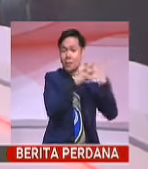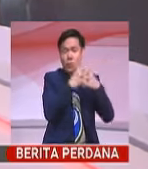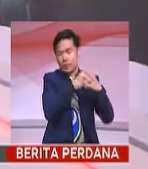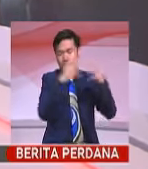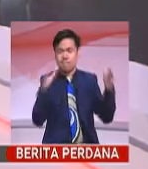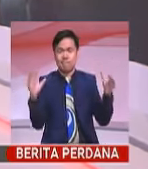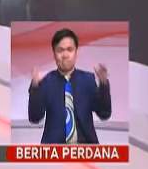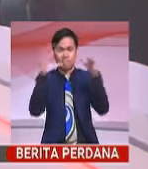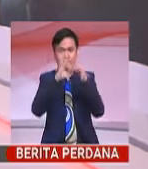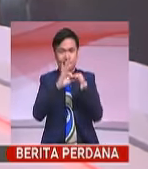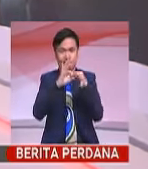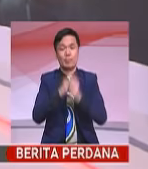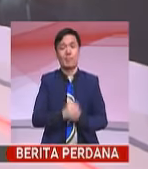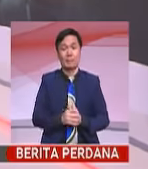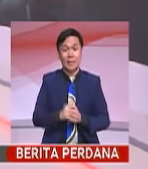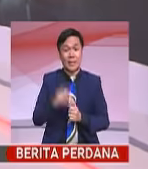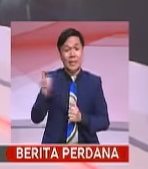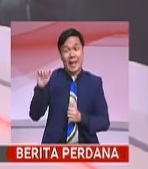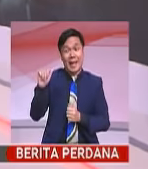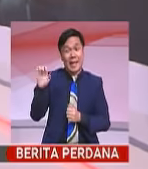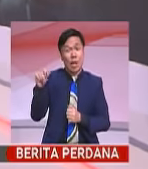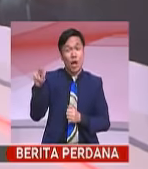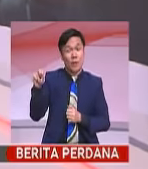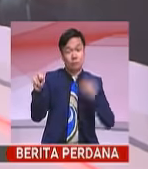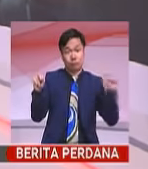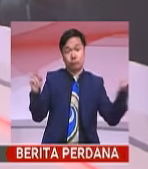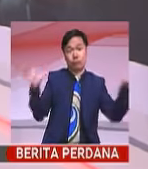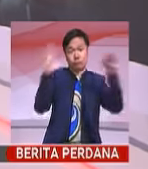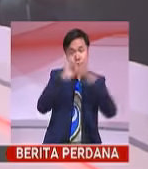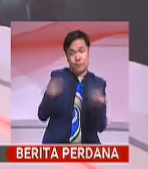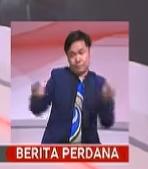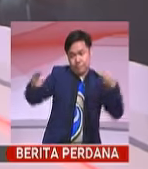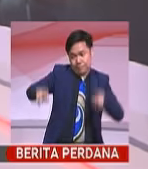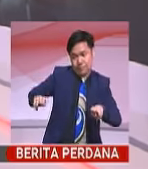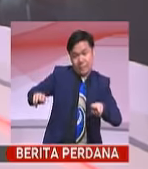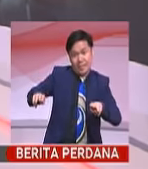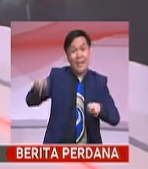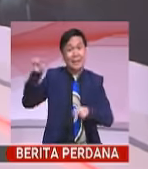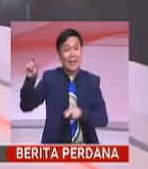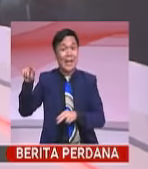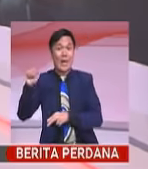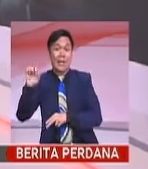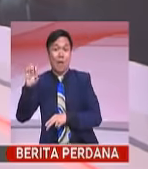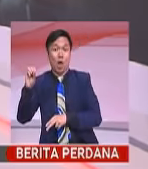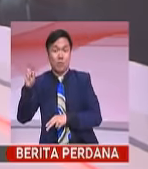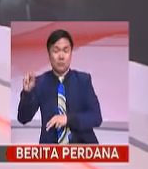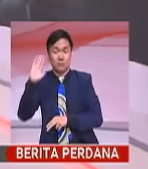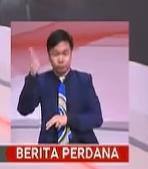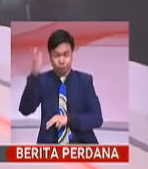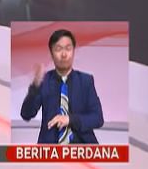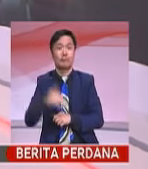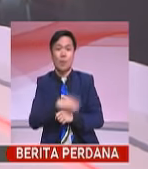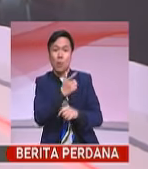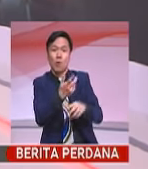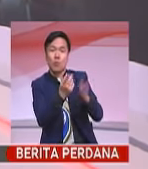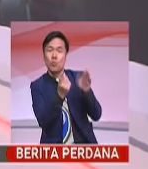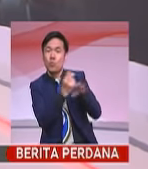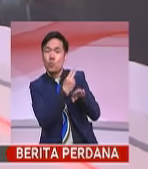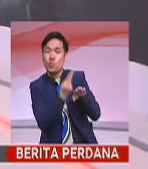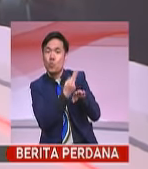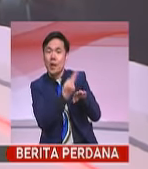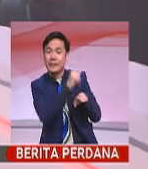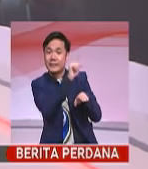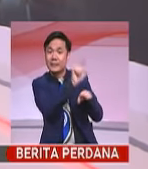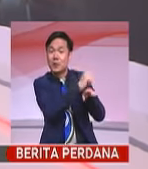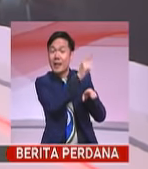Syarikat. Kerjasama yang telah ditandatangani itu bakal menyaksikan syarikat rangkaian runcit tersebut memanfaatkan teknologi canggih